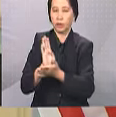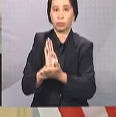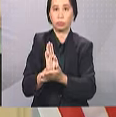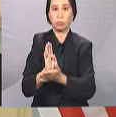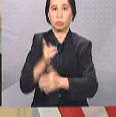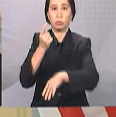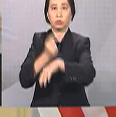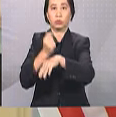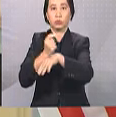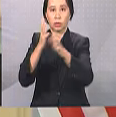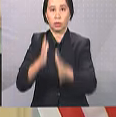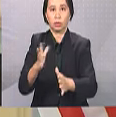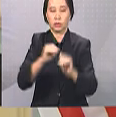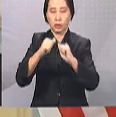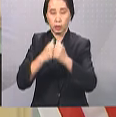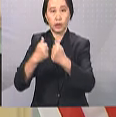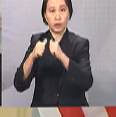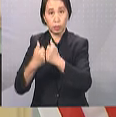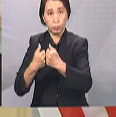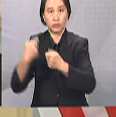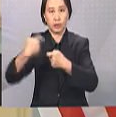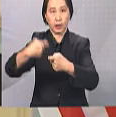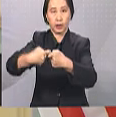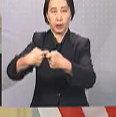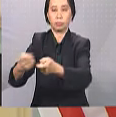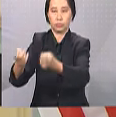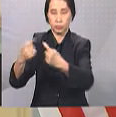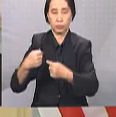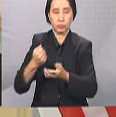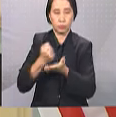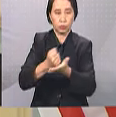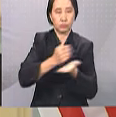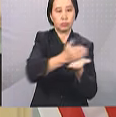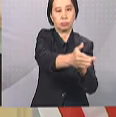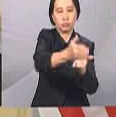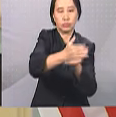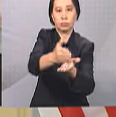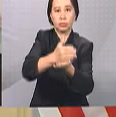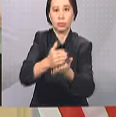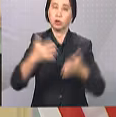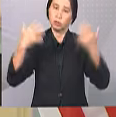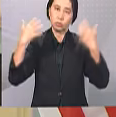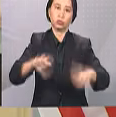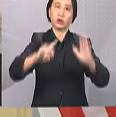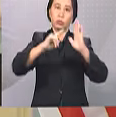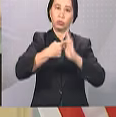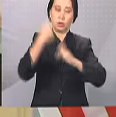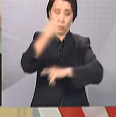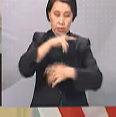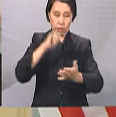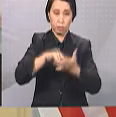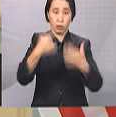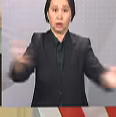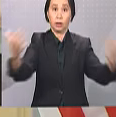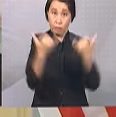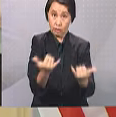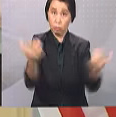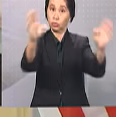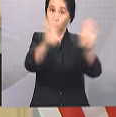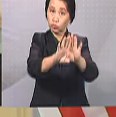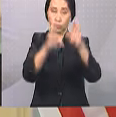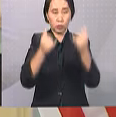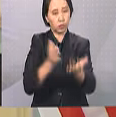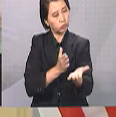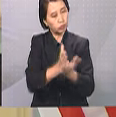petugas dan juga agensi-agensi yang berkaitan. Jadi kita dah mula edar hari ini lagi. Ditutup hari ini, edar